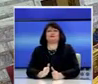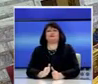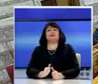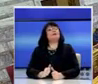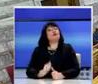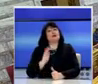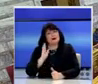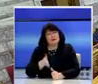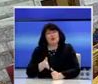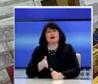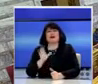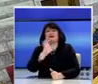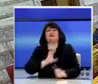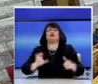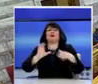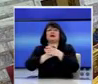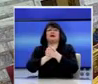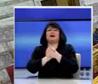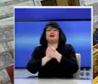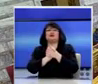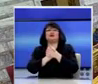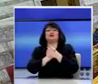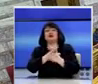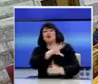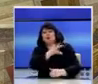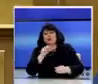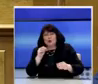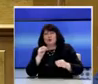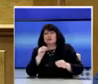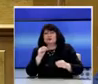ώστε να εξασφαλίσει η Ευρωπαϊκή Ένωση τις πατέντες για τα εμβόλια.